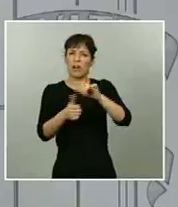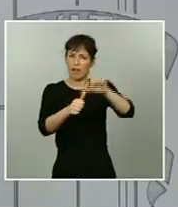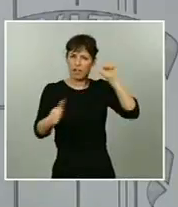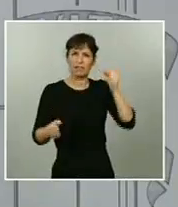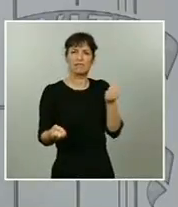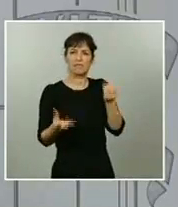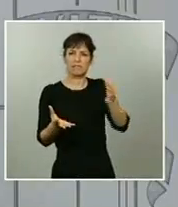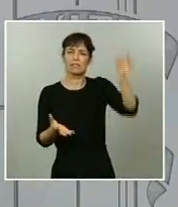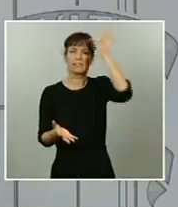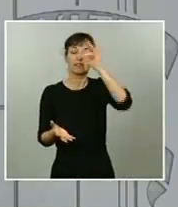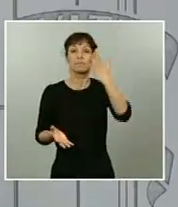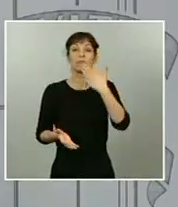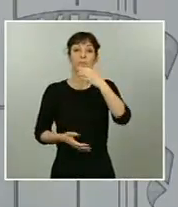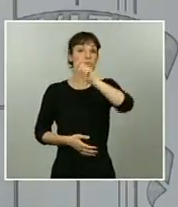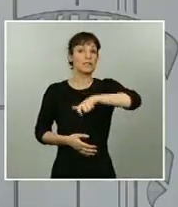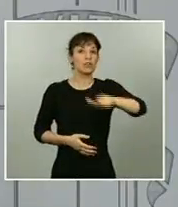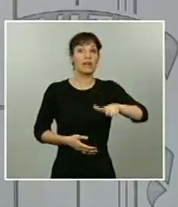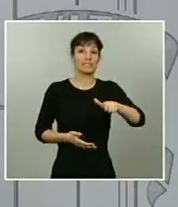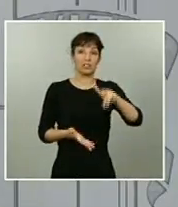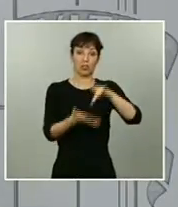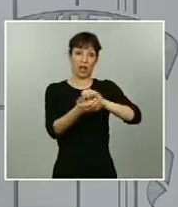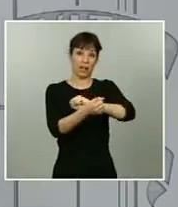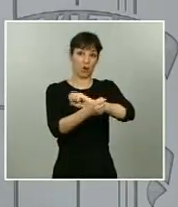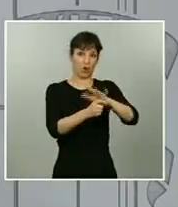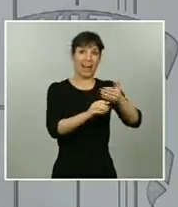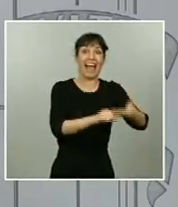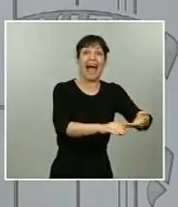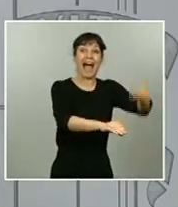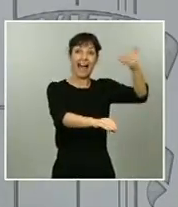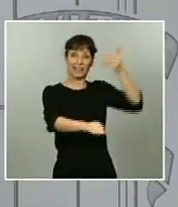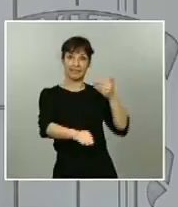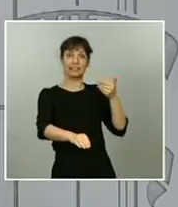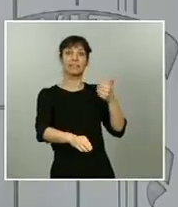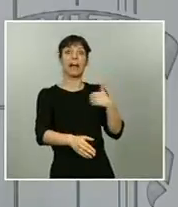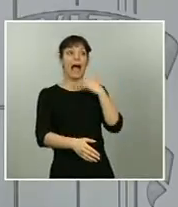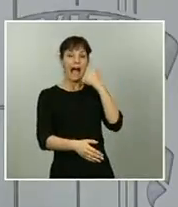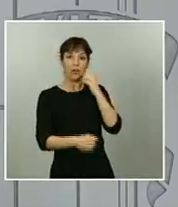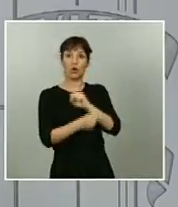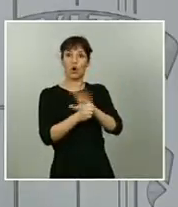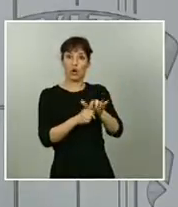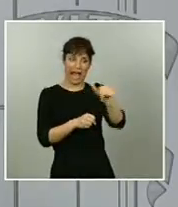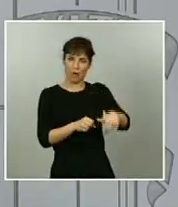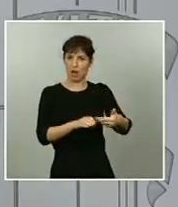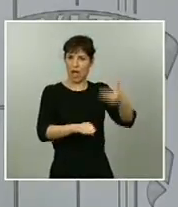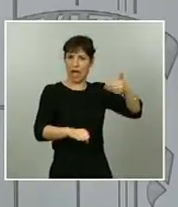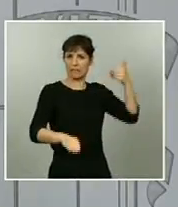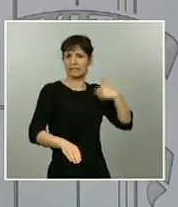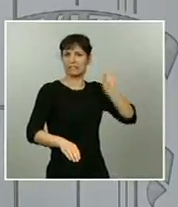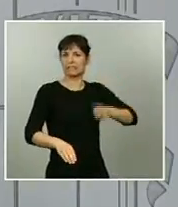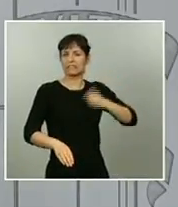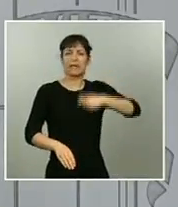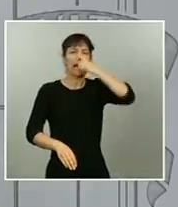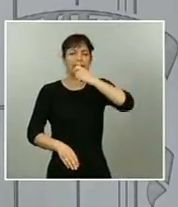persones que han estat expuestas prèviament a algun altre coronavirus, no a este, sinó a los coronavirus habituals que producen los catarros invernales,